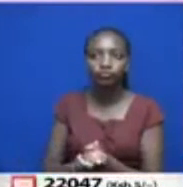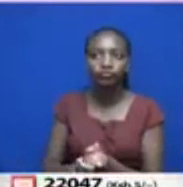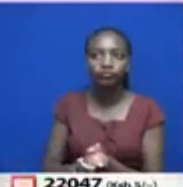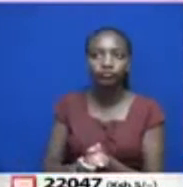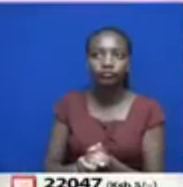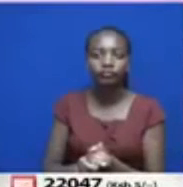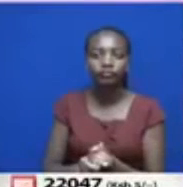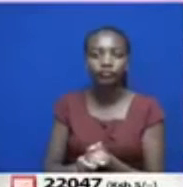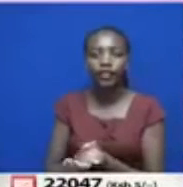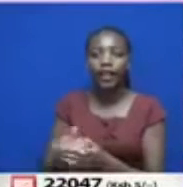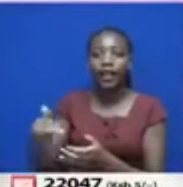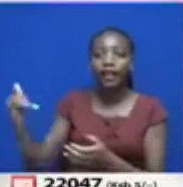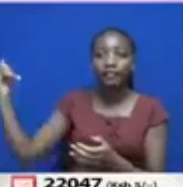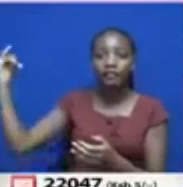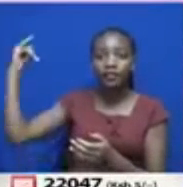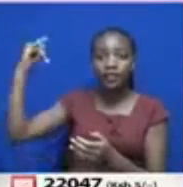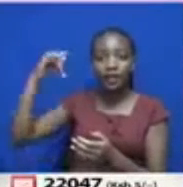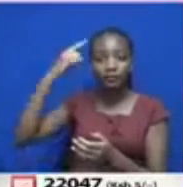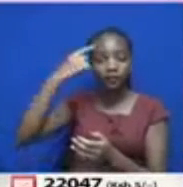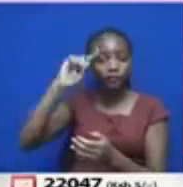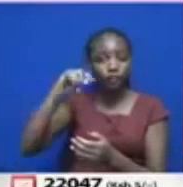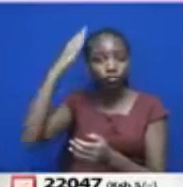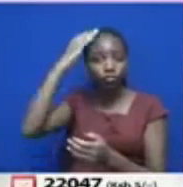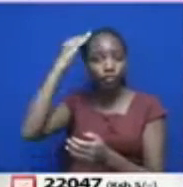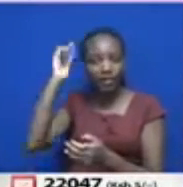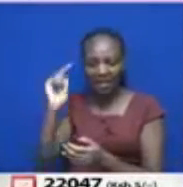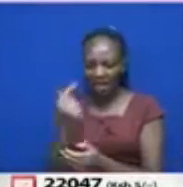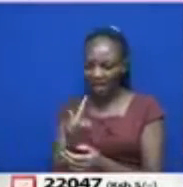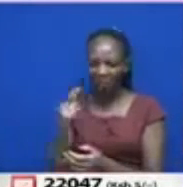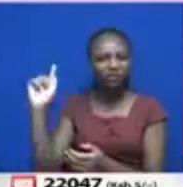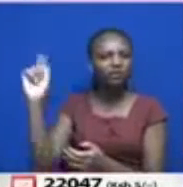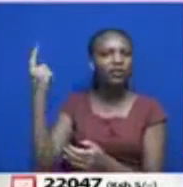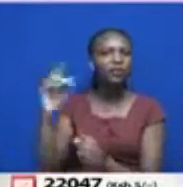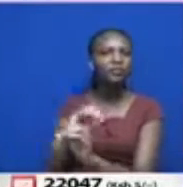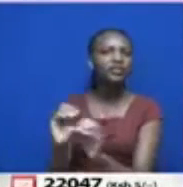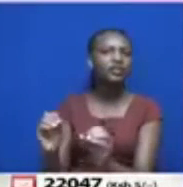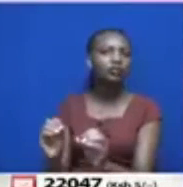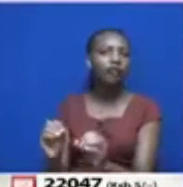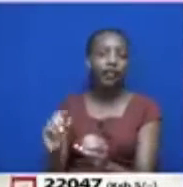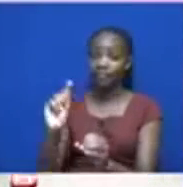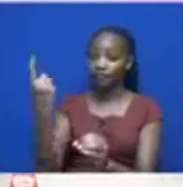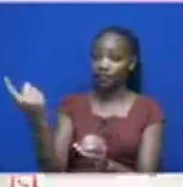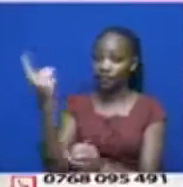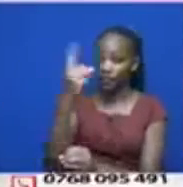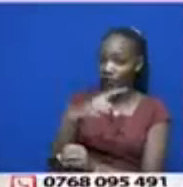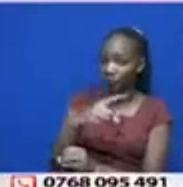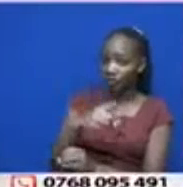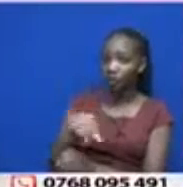Somali zilikuwa hazifiki Nairobi. Kwanza kabisa zilikuwa zinafika Wajia,